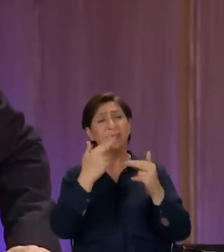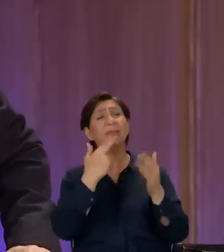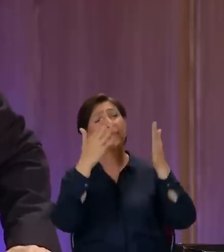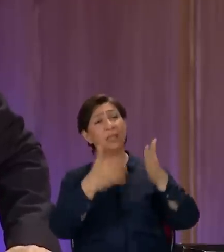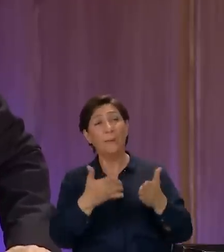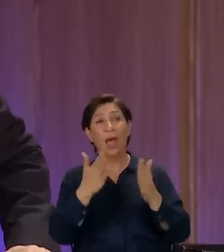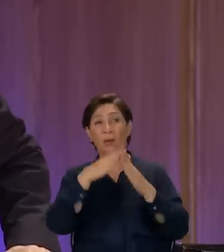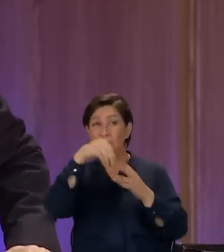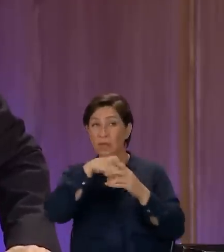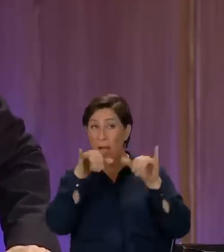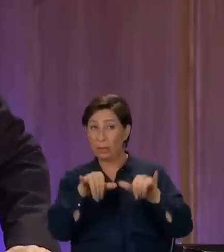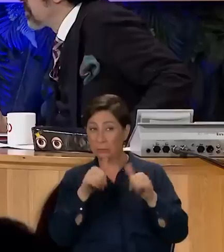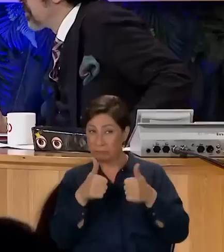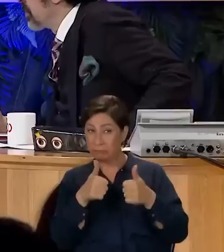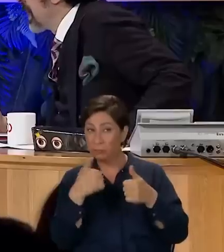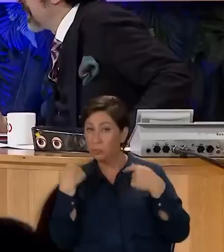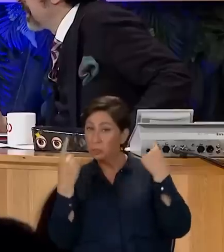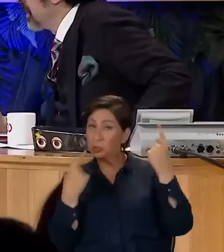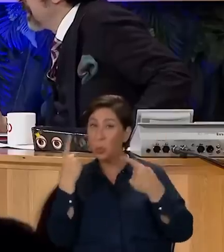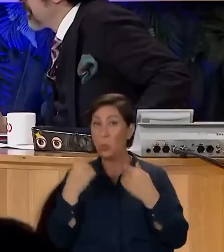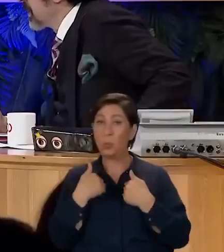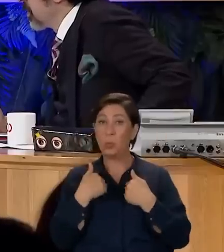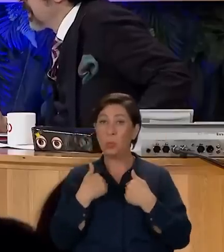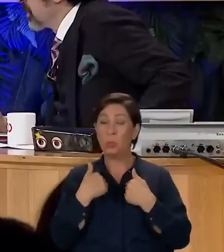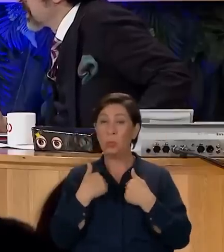ama aynı evde yaşanabilir mi diye düşünüyorum yani.